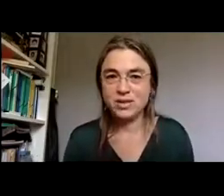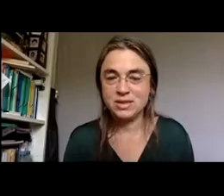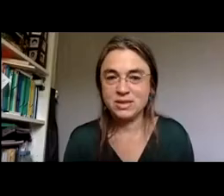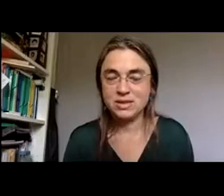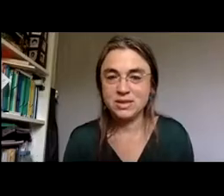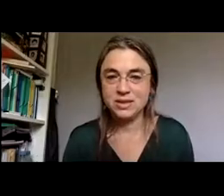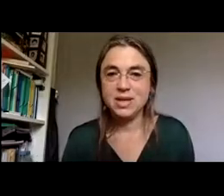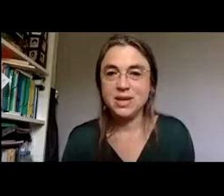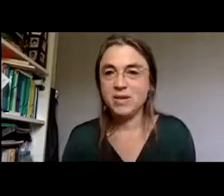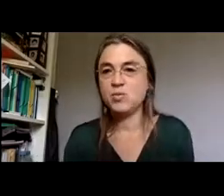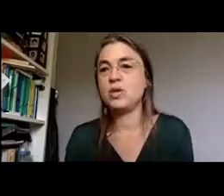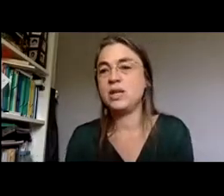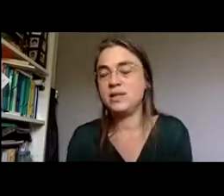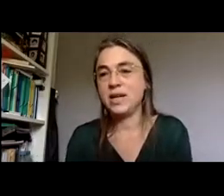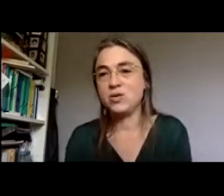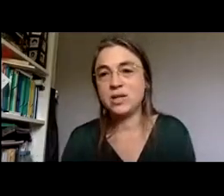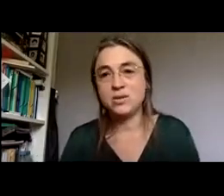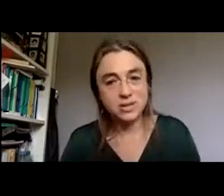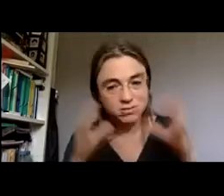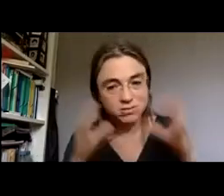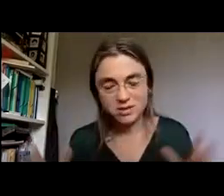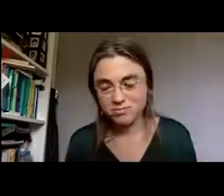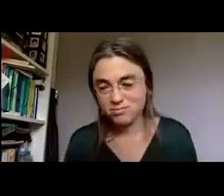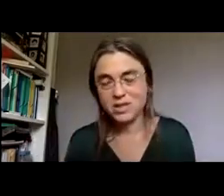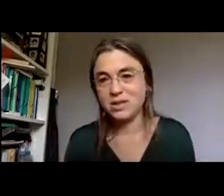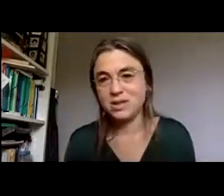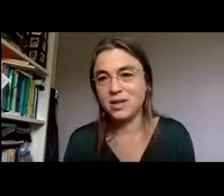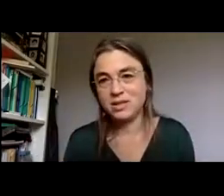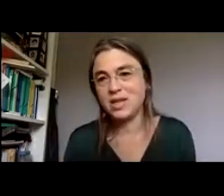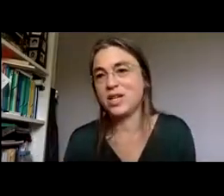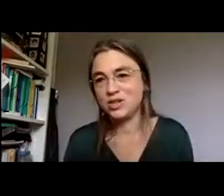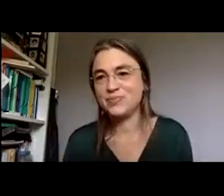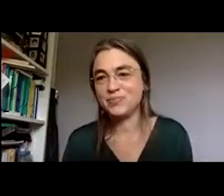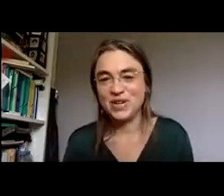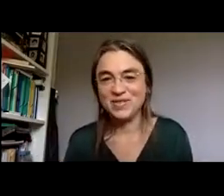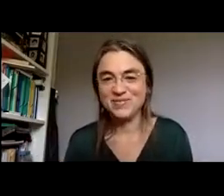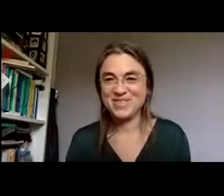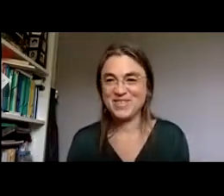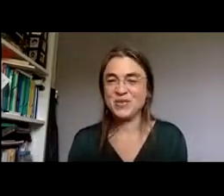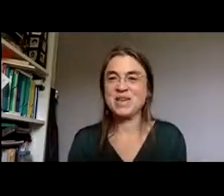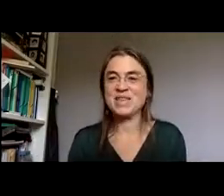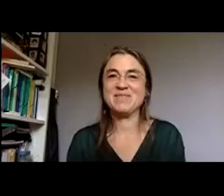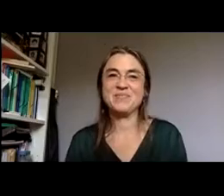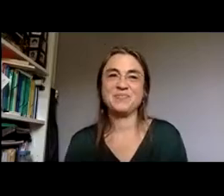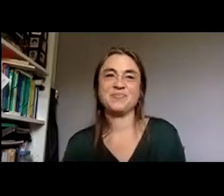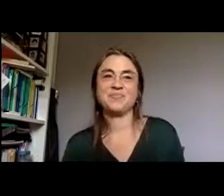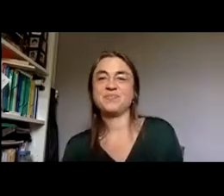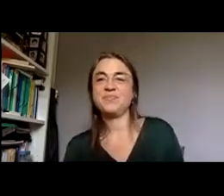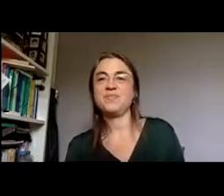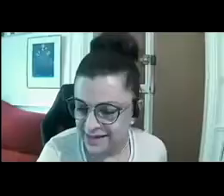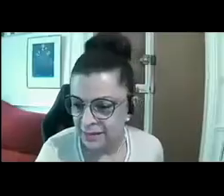avons un site qui va mutualiser les résultats de cette enquête très riche. Voilà. Je vous remercie.